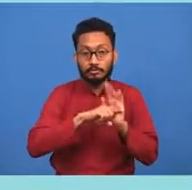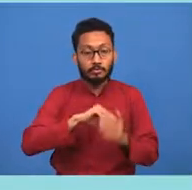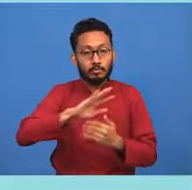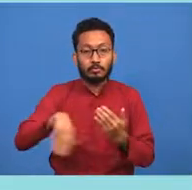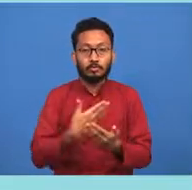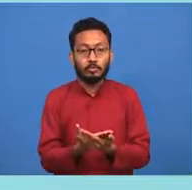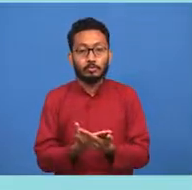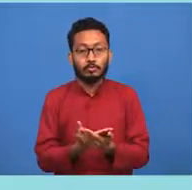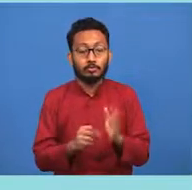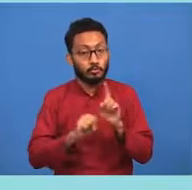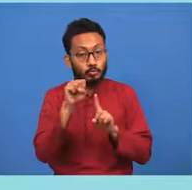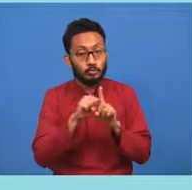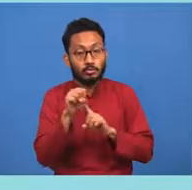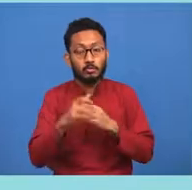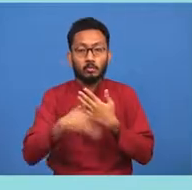awal, iaitu